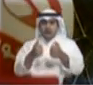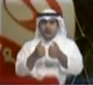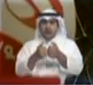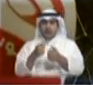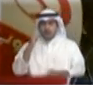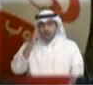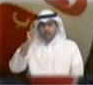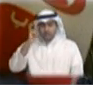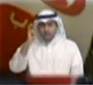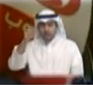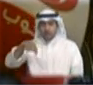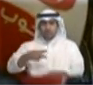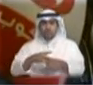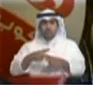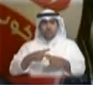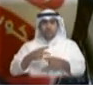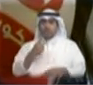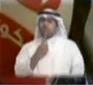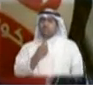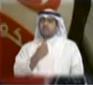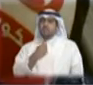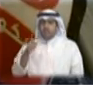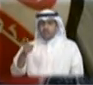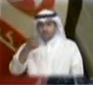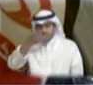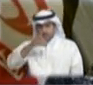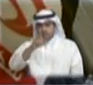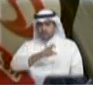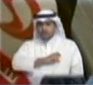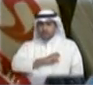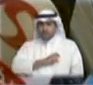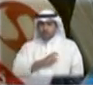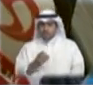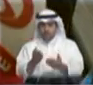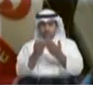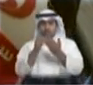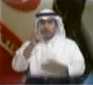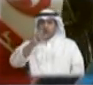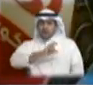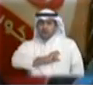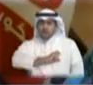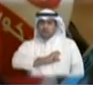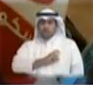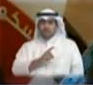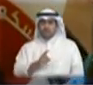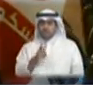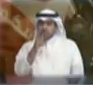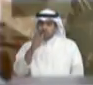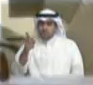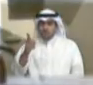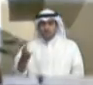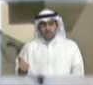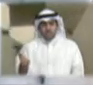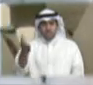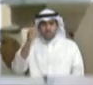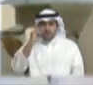في قلوب أهل الكويت. رحمة الله عليه، رحمة الله عليه، رحمة الله عليه. مهما قلنا لا نوفي هذا الرجل الكبير